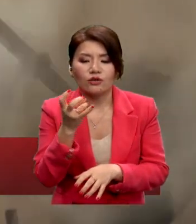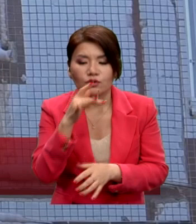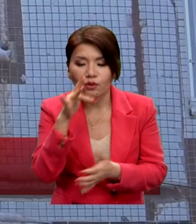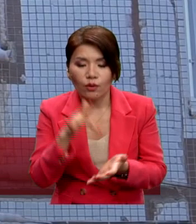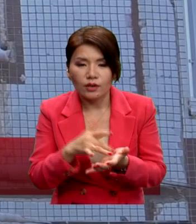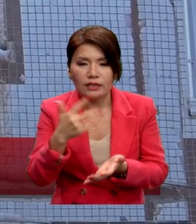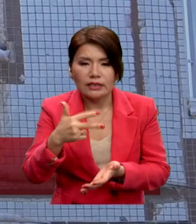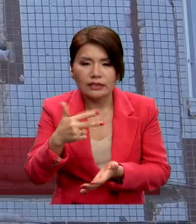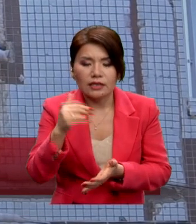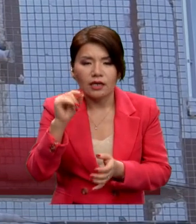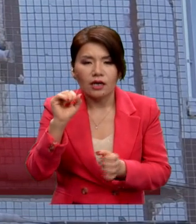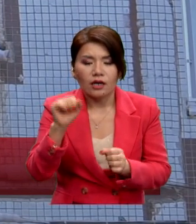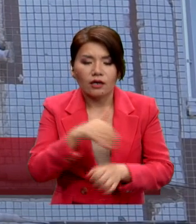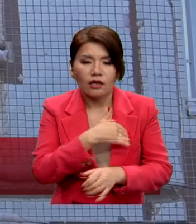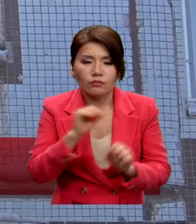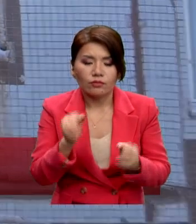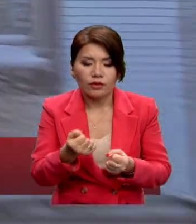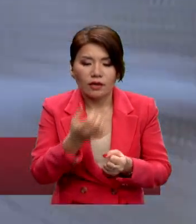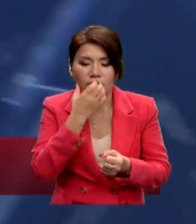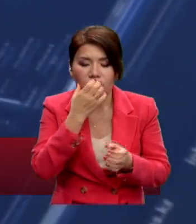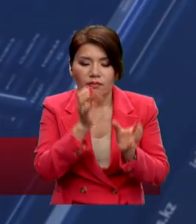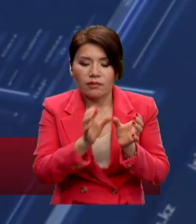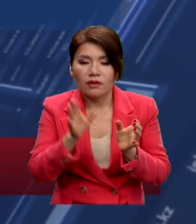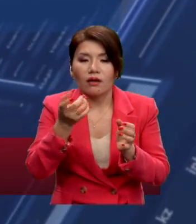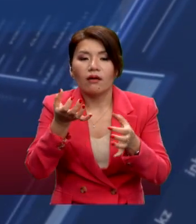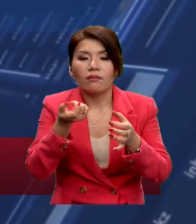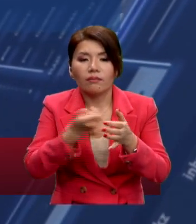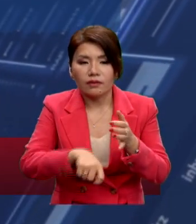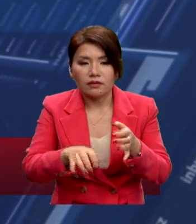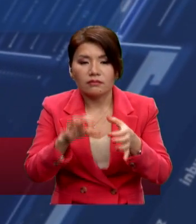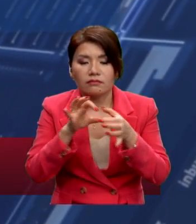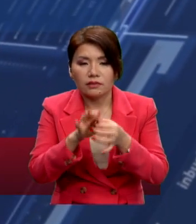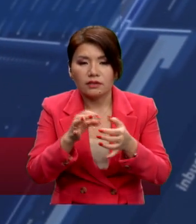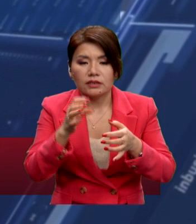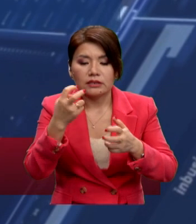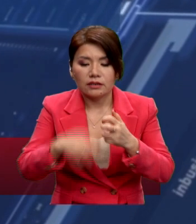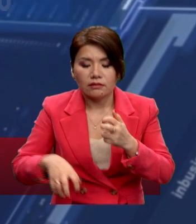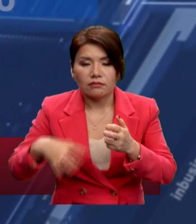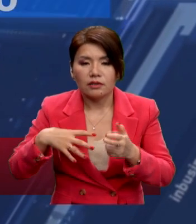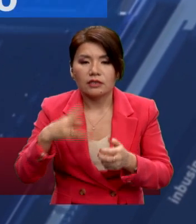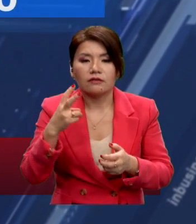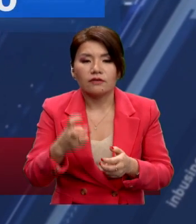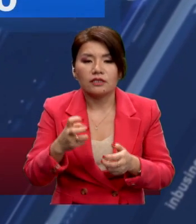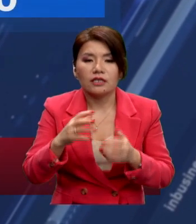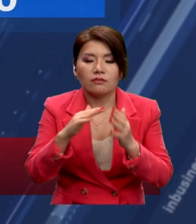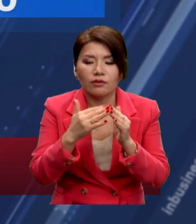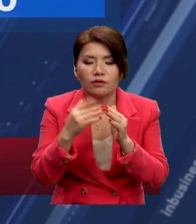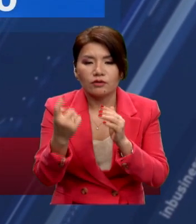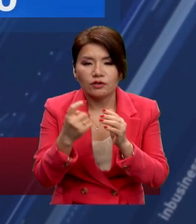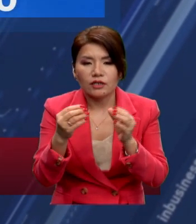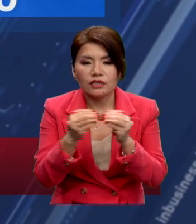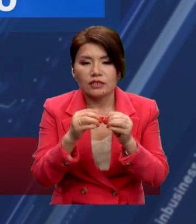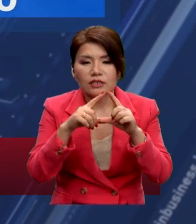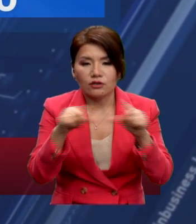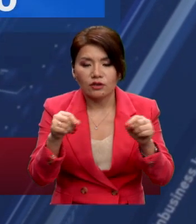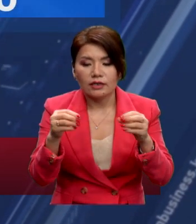в 30-градусные морозы остался без отопления. А это 149 многоэтажных, 200 частных домов, 10 школ и